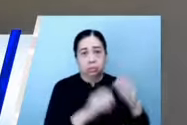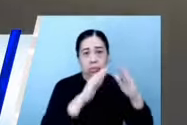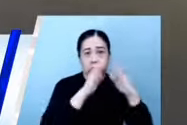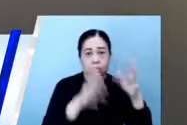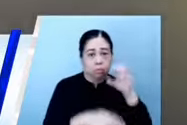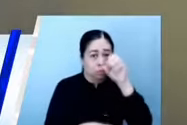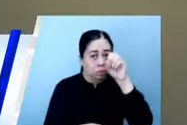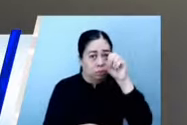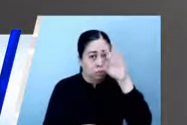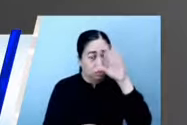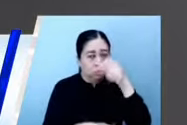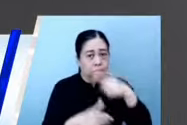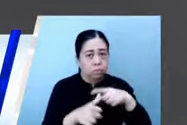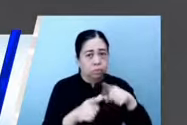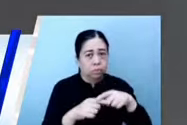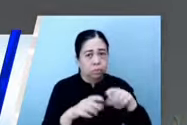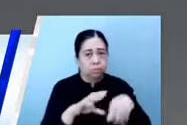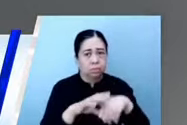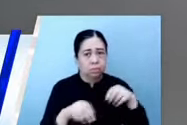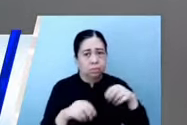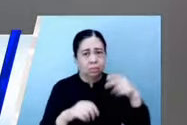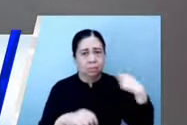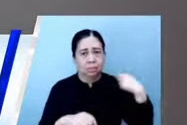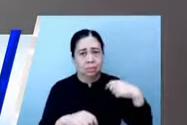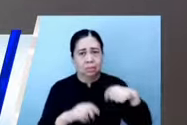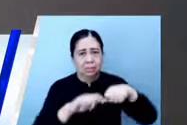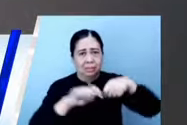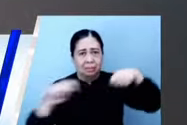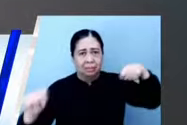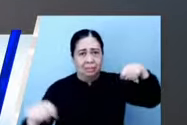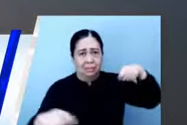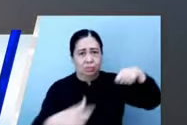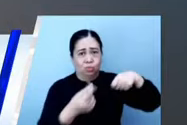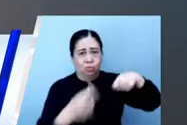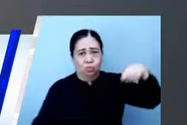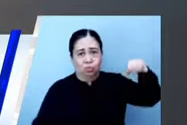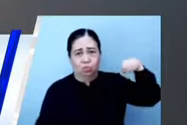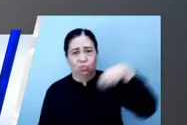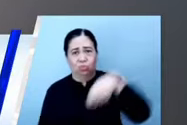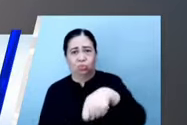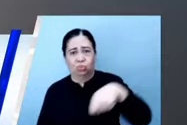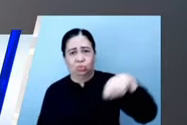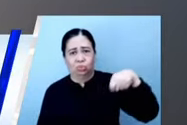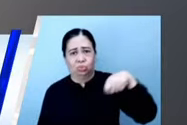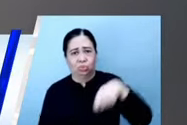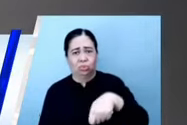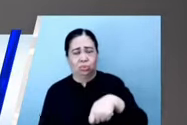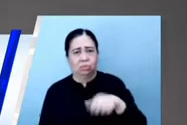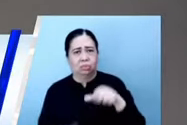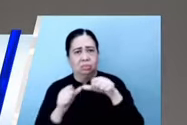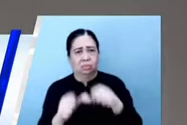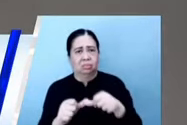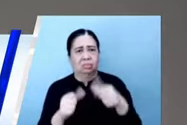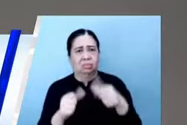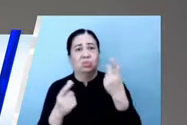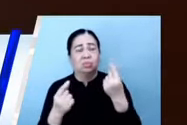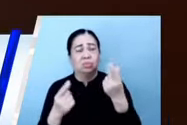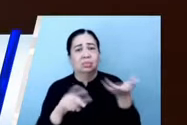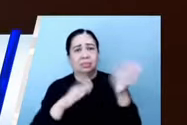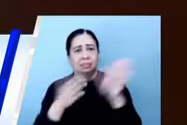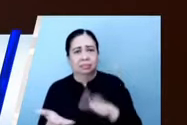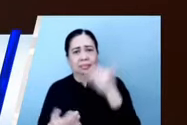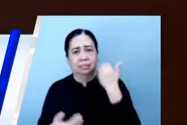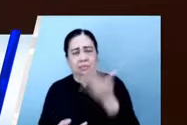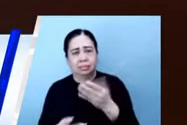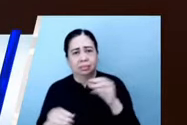Saka lumabas ulit at may dala ng panusok. Tinusok nito ang pusa sa katawan. Tuluyang namatay ang kuting. Nilagay niya ito sa tila